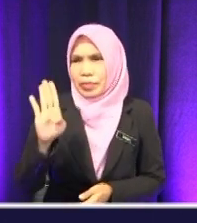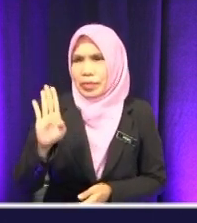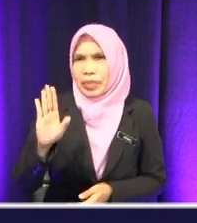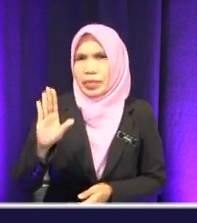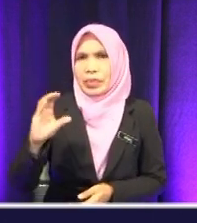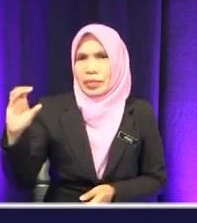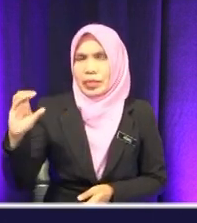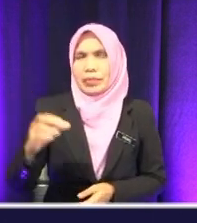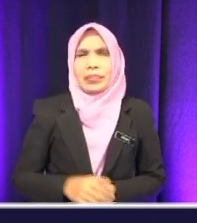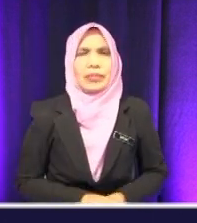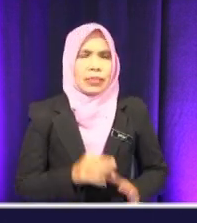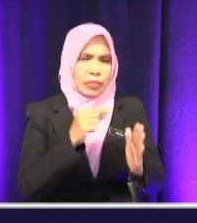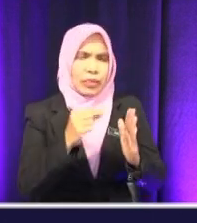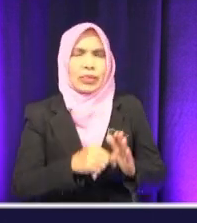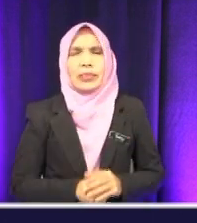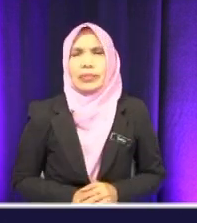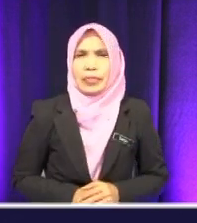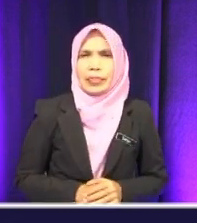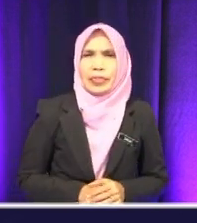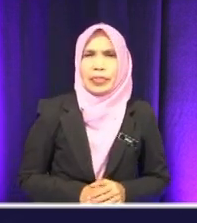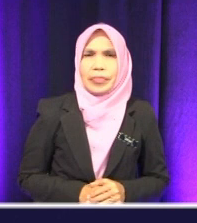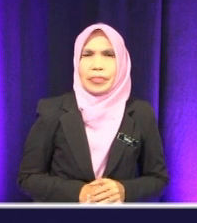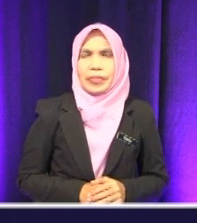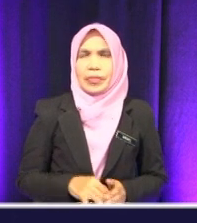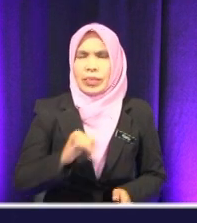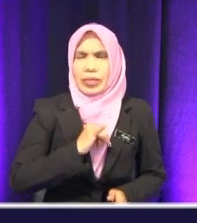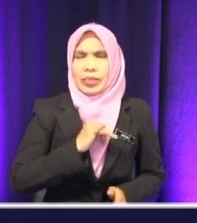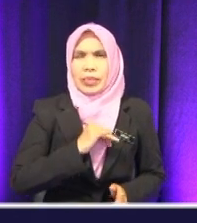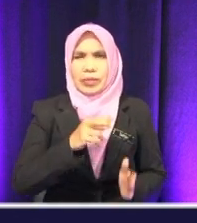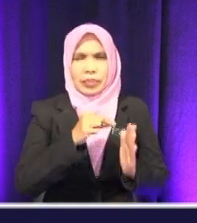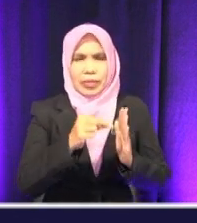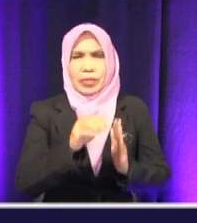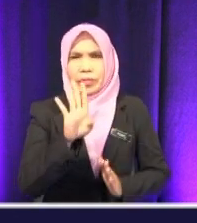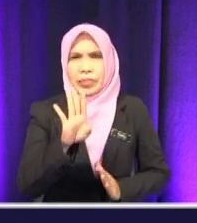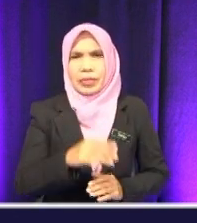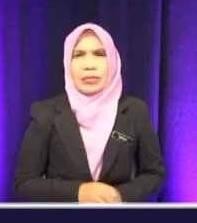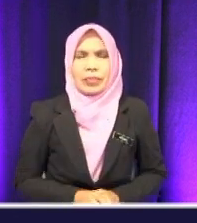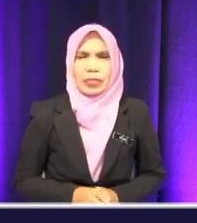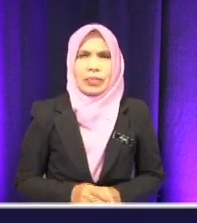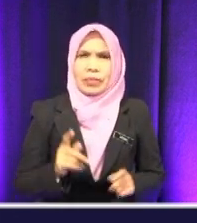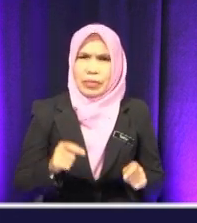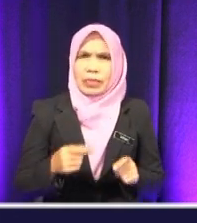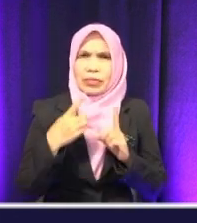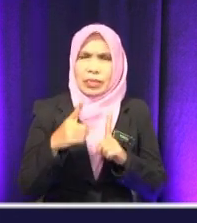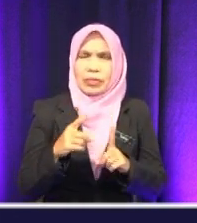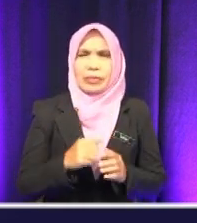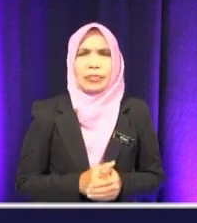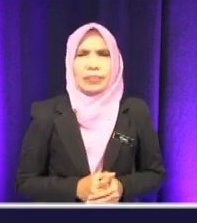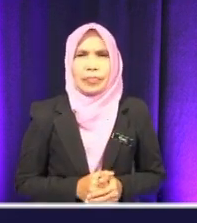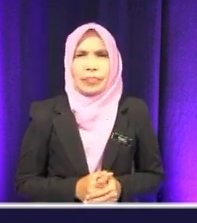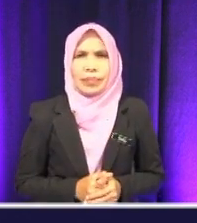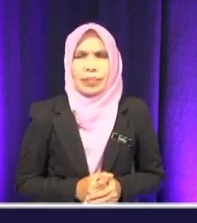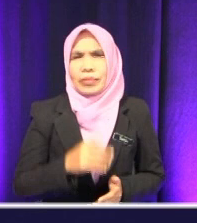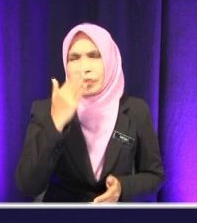satu saya pilih b contohnya bila saya pilih b kayaknya Jawablah berikan justifikasi Oke berikan